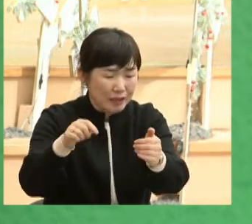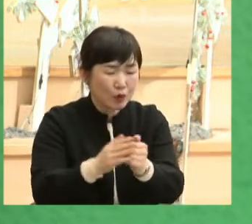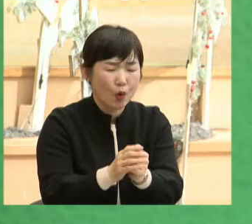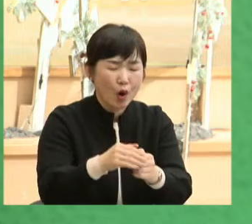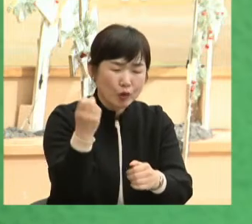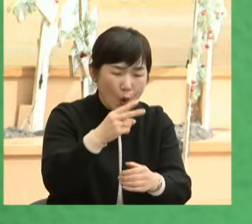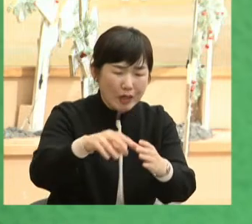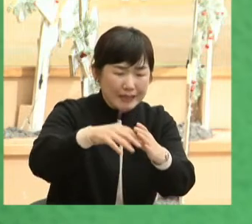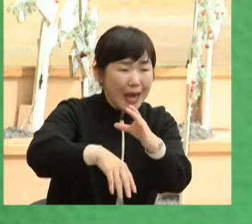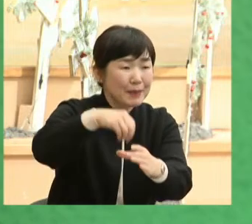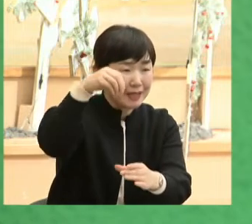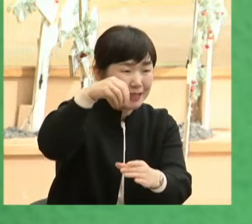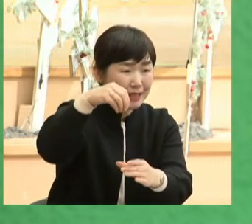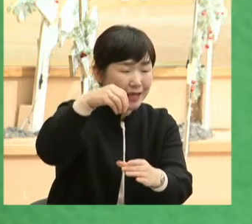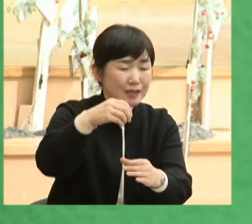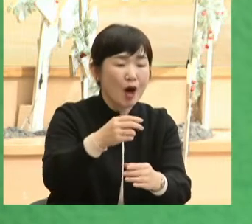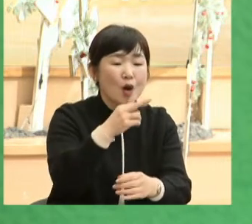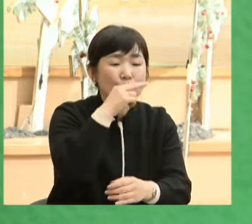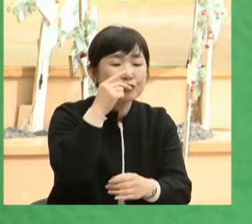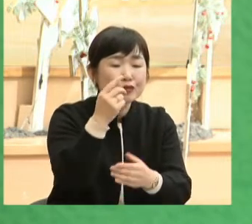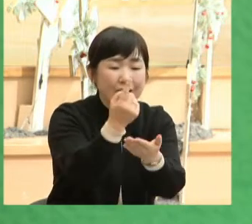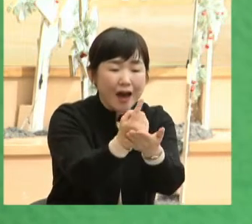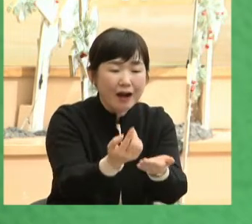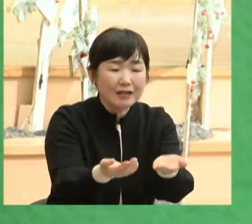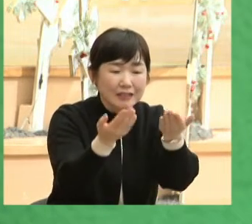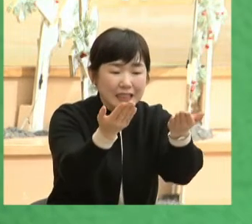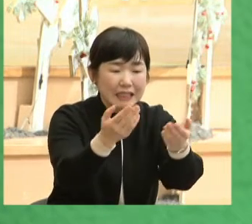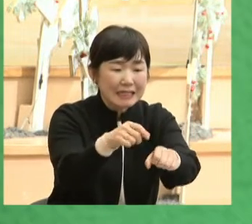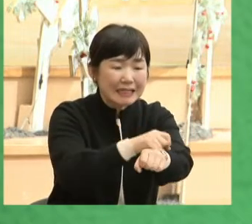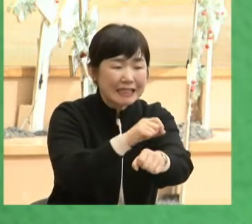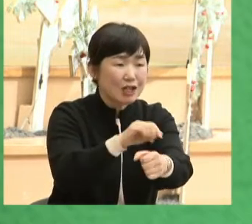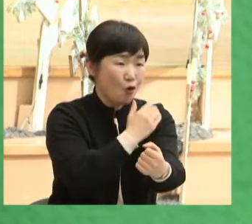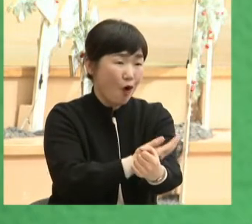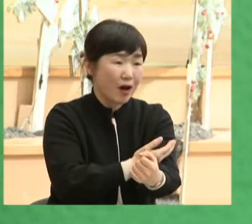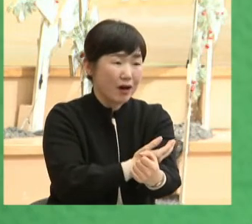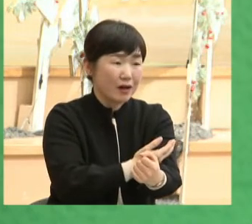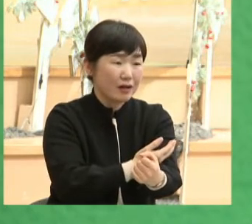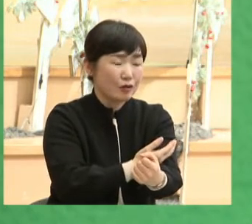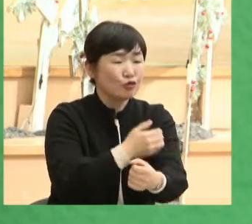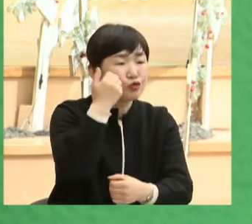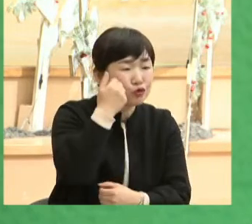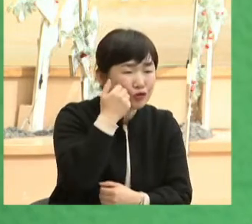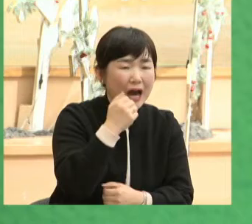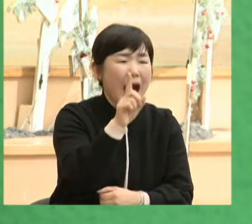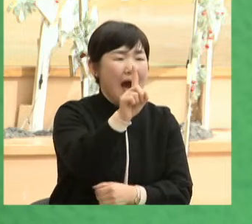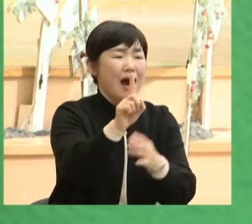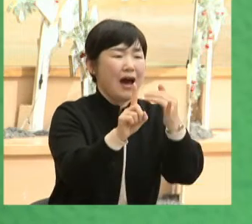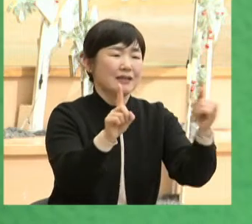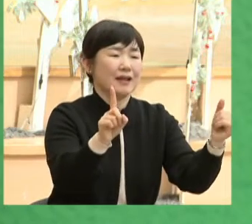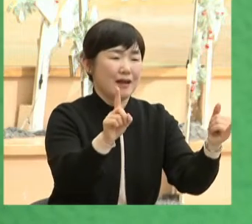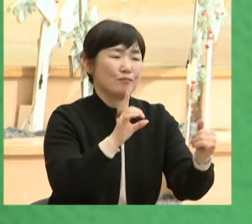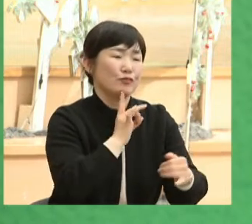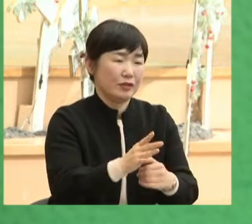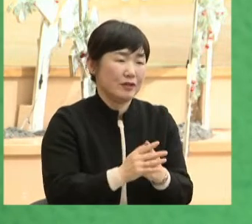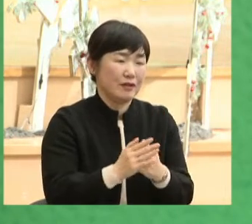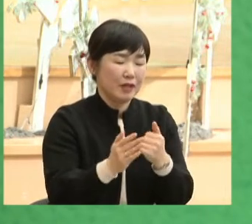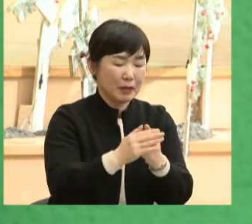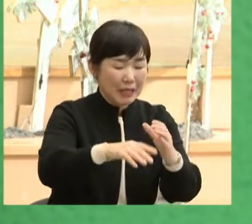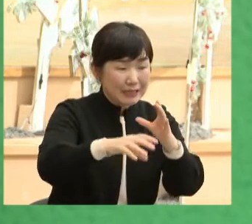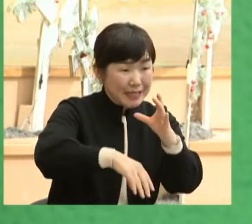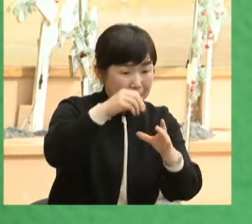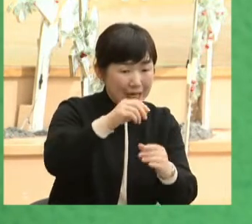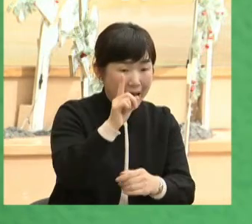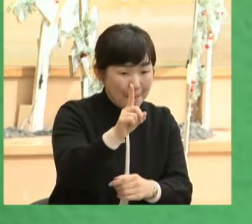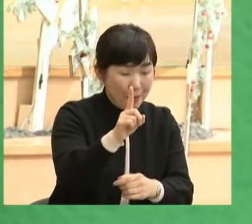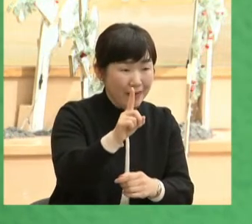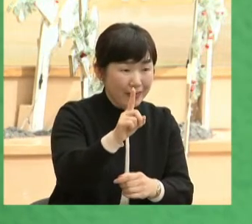제비를 뽑아서 분양을 올릴 수 있는 특권을 누리는 사람 한 사람이 어떤 거예요 그래서 제비뽑기 한 번